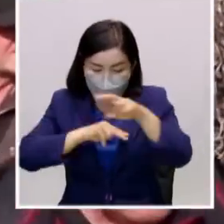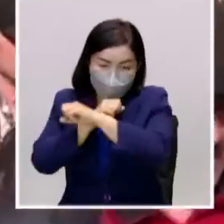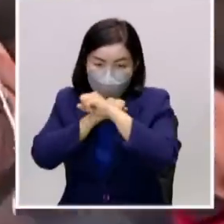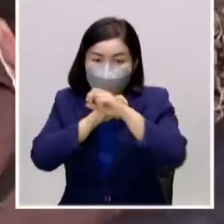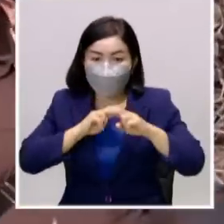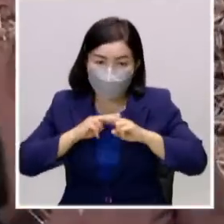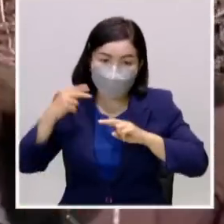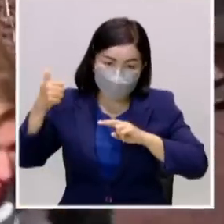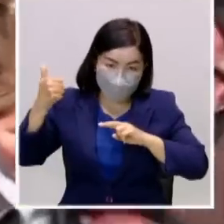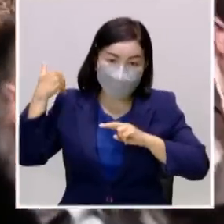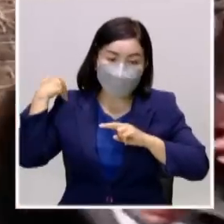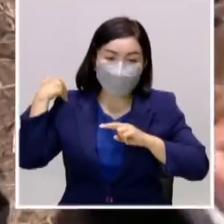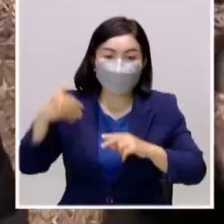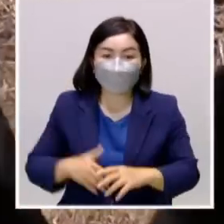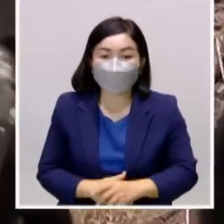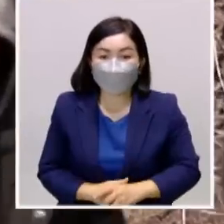ล้วครับ